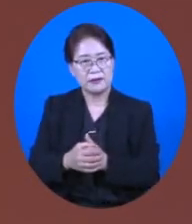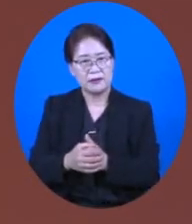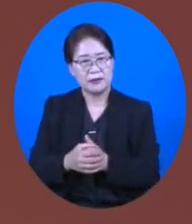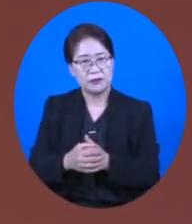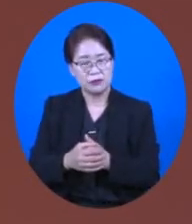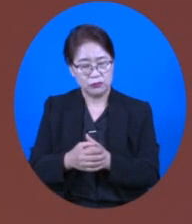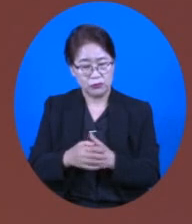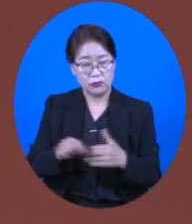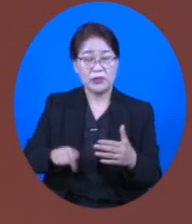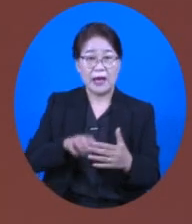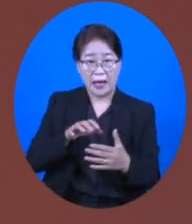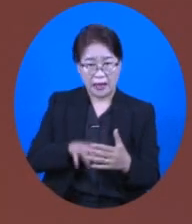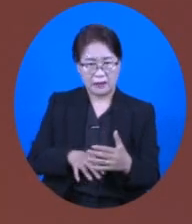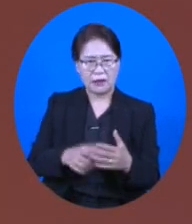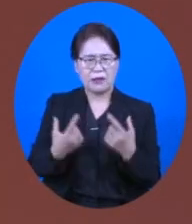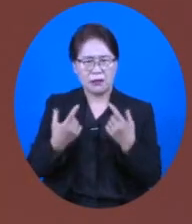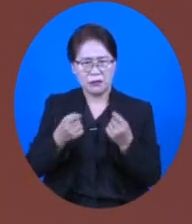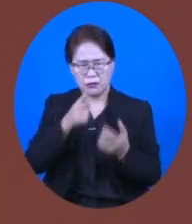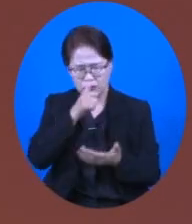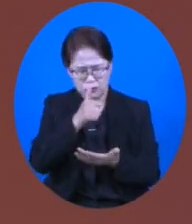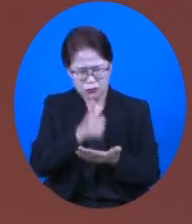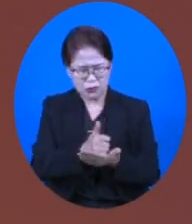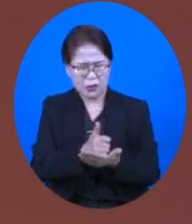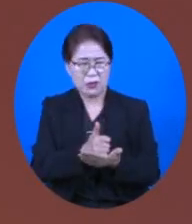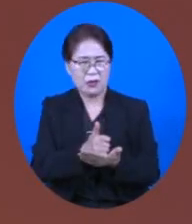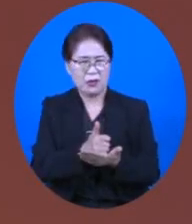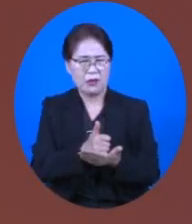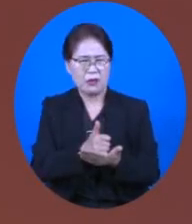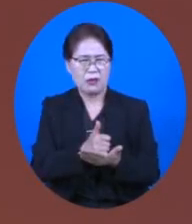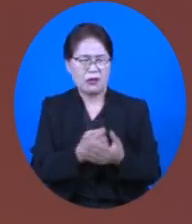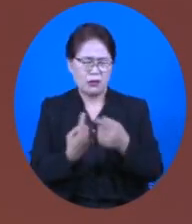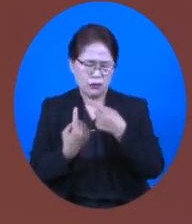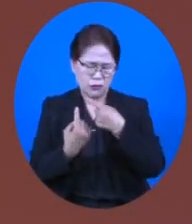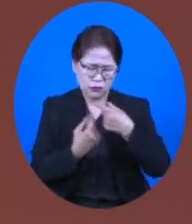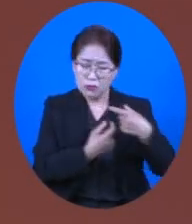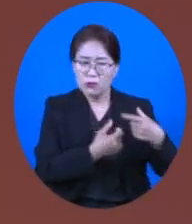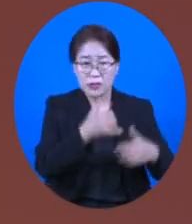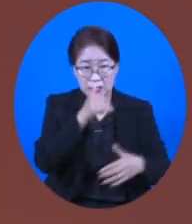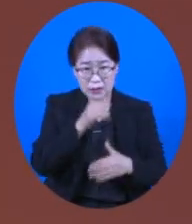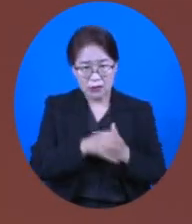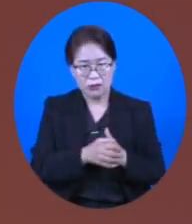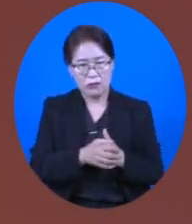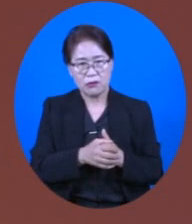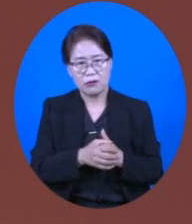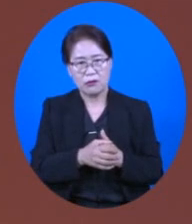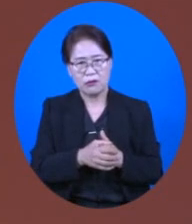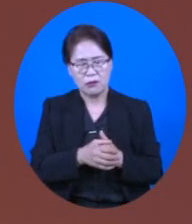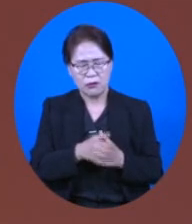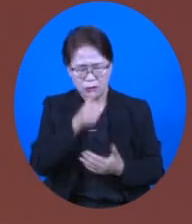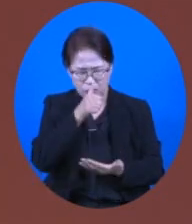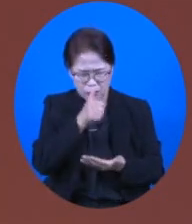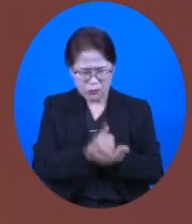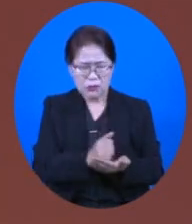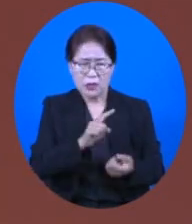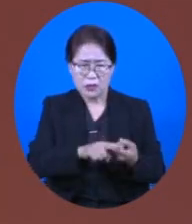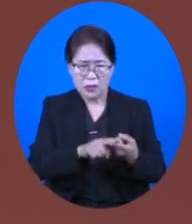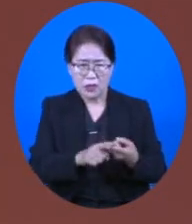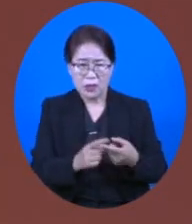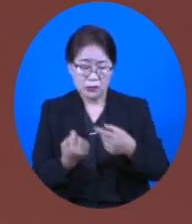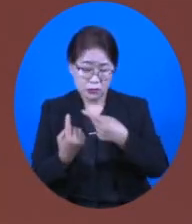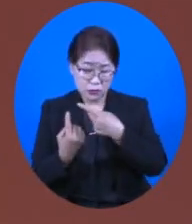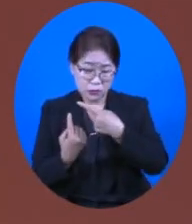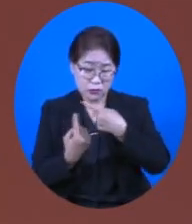안에는 여전히 죄의 충동과 유혹이 남아있다는 거예요. 죄에 대한 충동과 유혹은 사라지지 않는다는